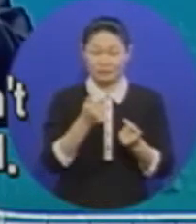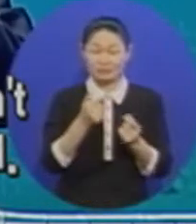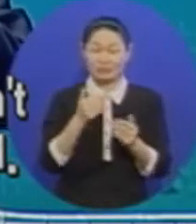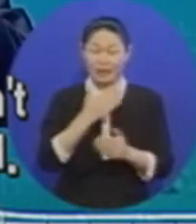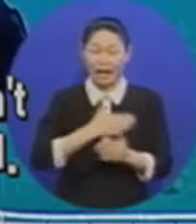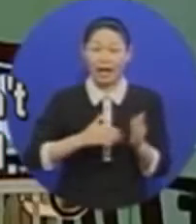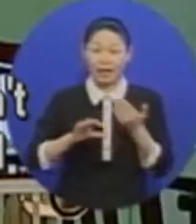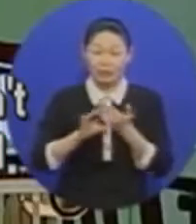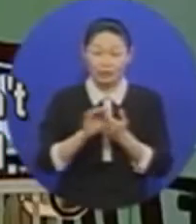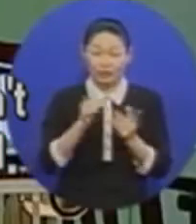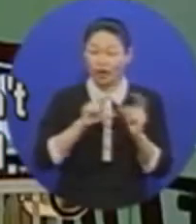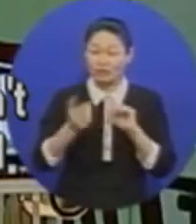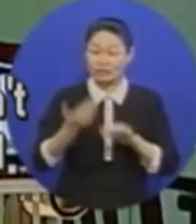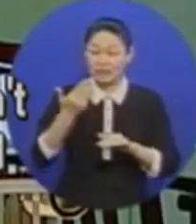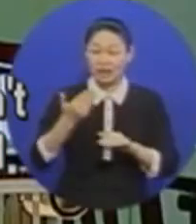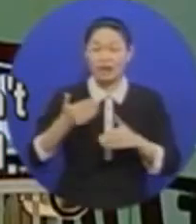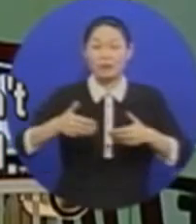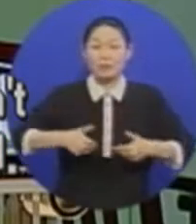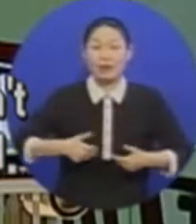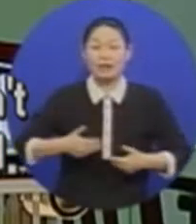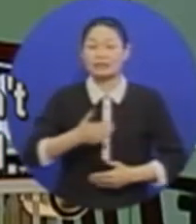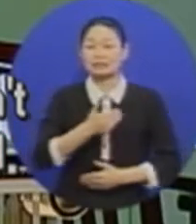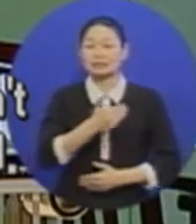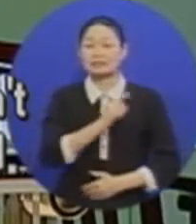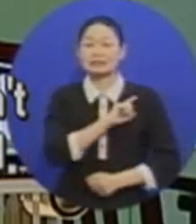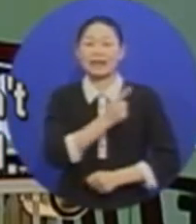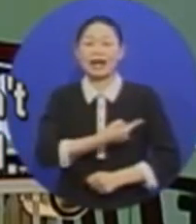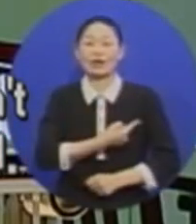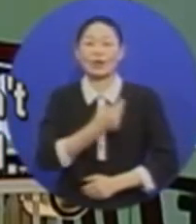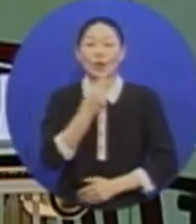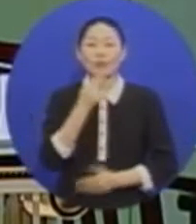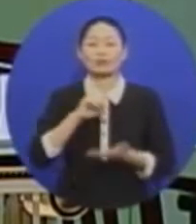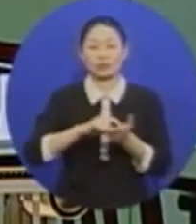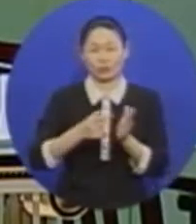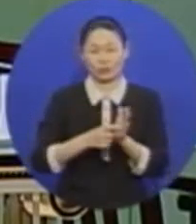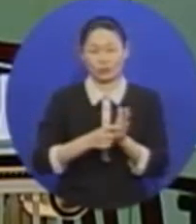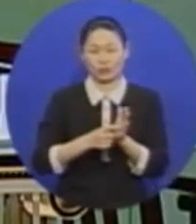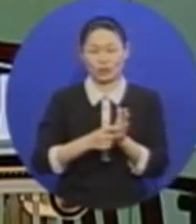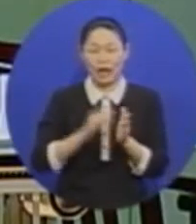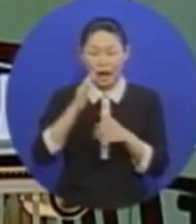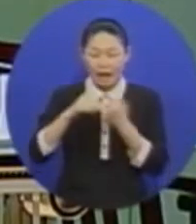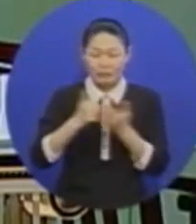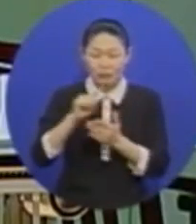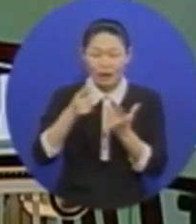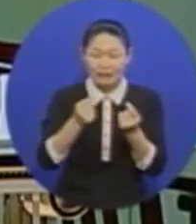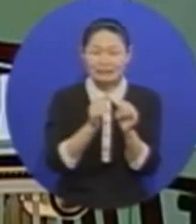이상 필요한 자격이 없다고 할 정도로 충분해요 하나님은 바로 그런 사람을 원하시는 거예요